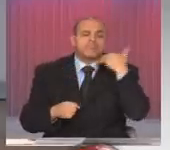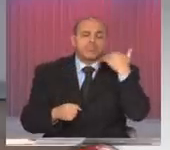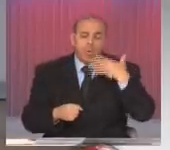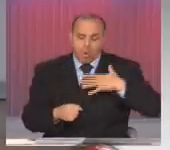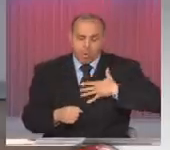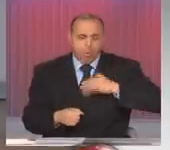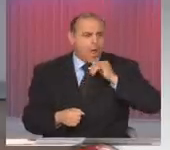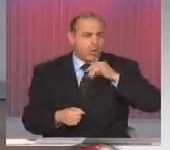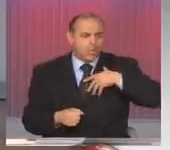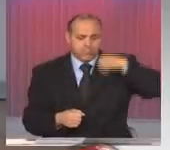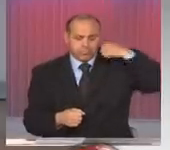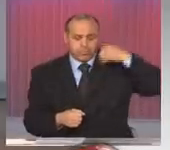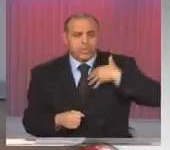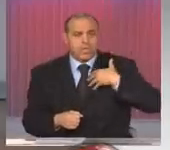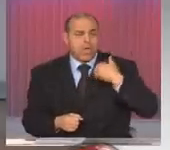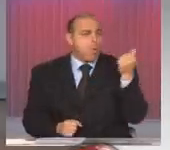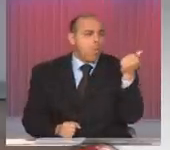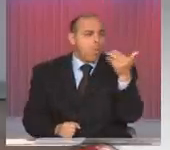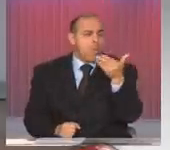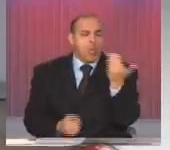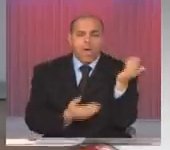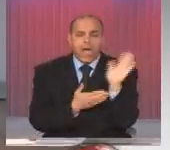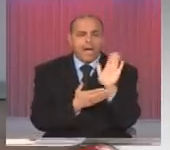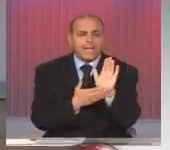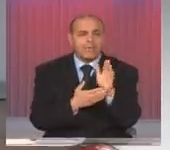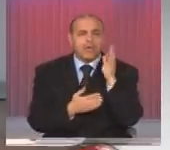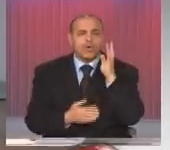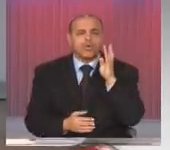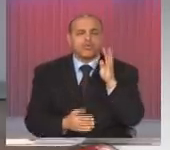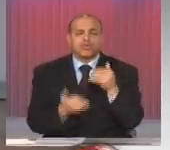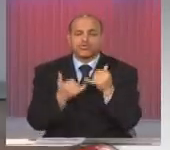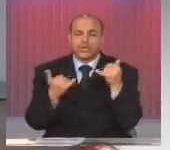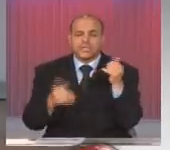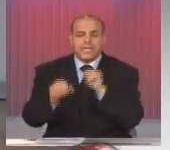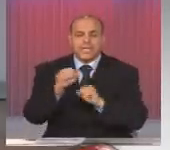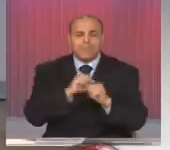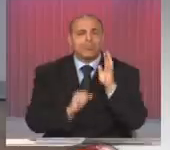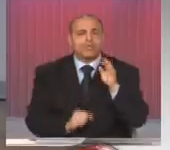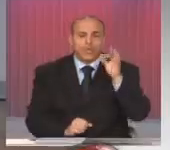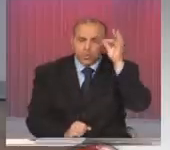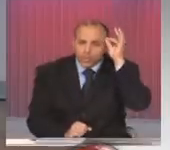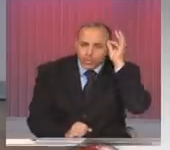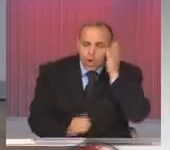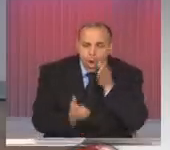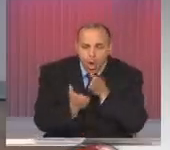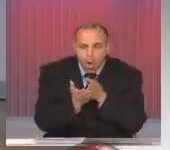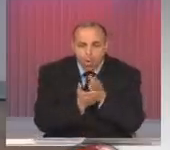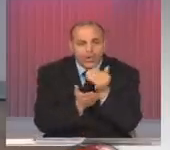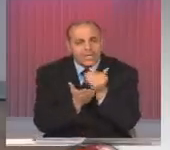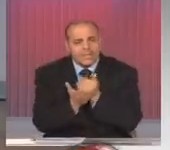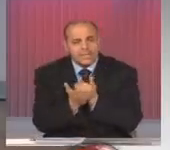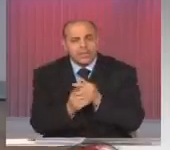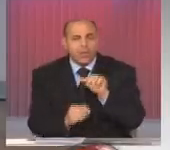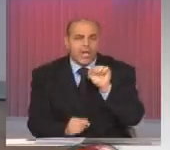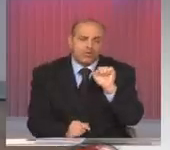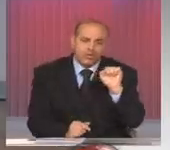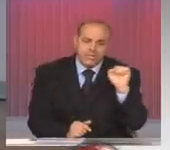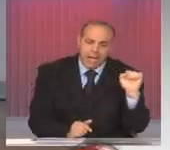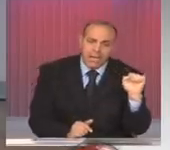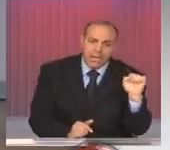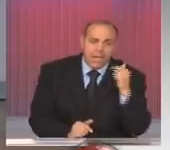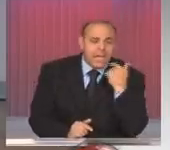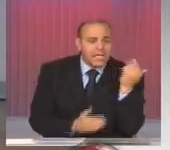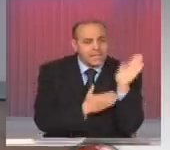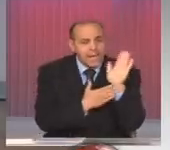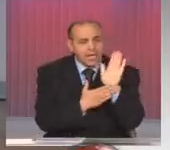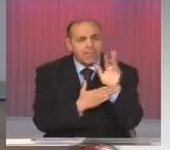محاولة الانتحار، أرقام قدمت خلال ندوة صحفية نظمها المنتدى التونسي للحقوق الاقتصادية والاجتماعية